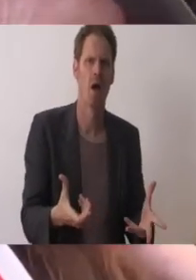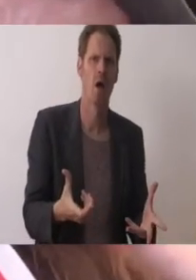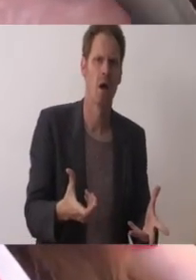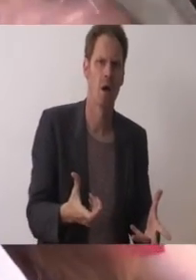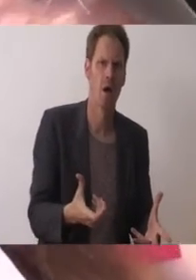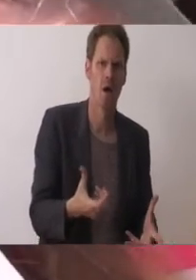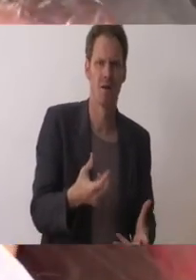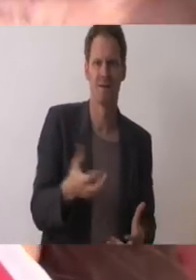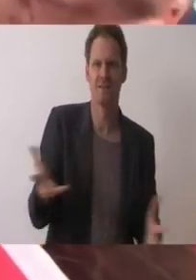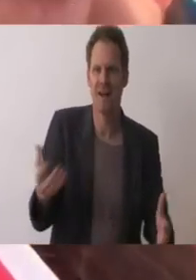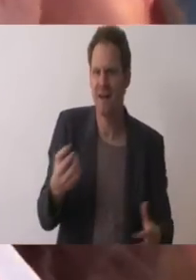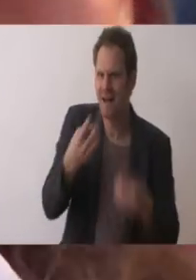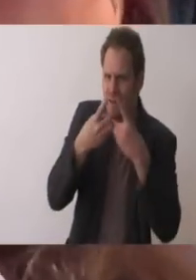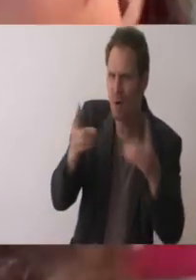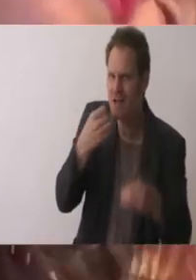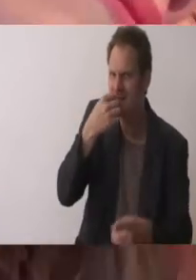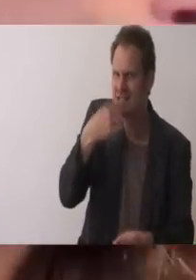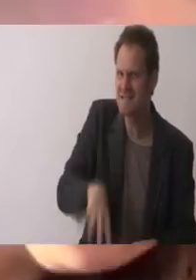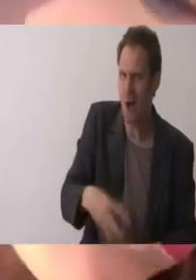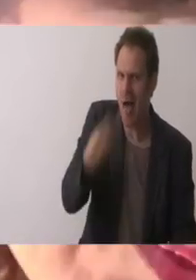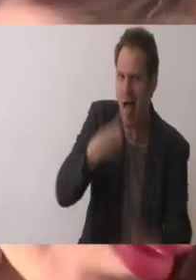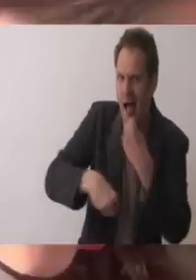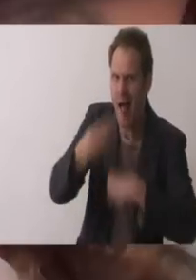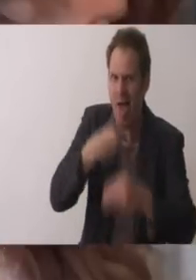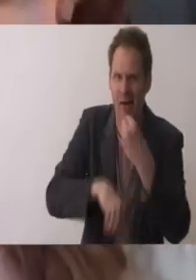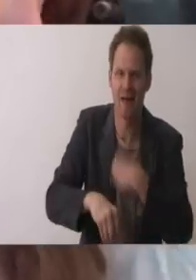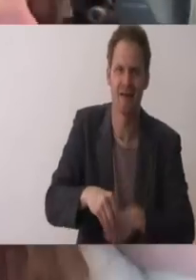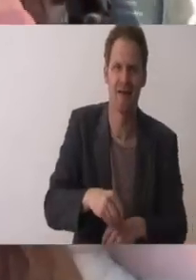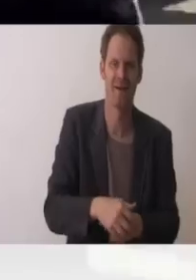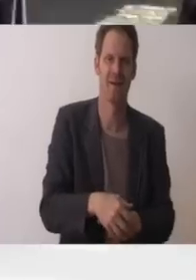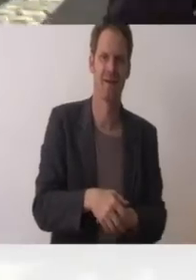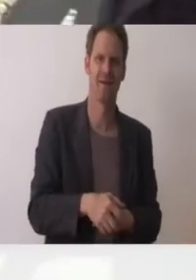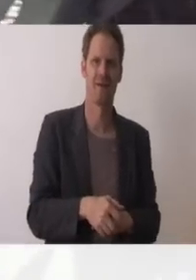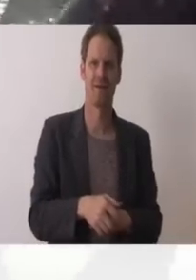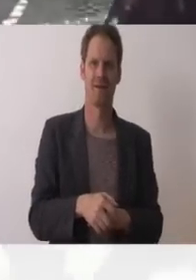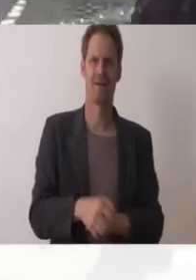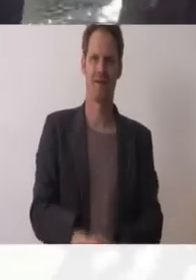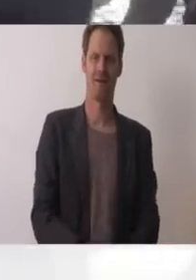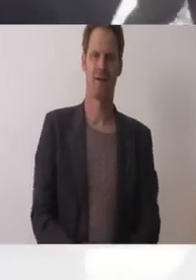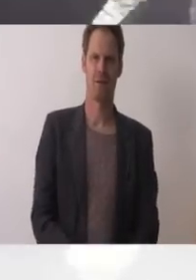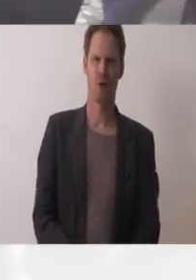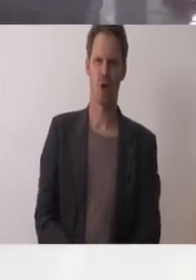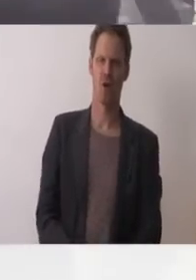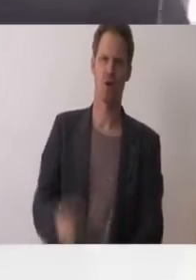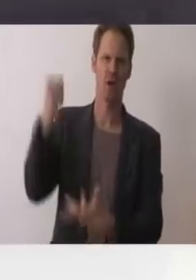faire? C'est le sang de la démocratie. Je me repais, je me nourris. Le